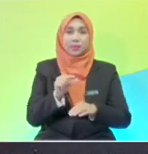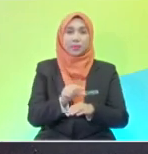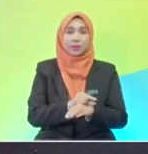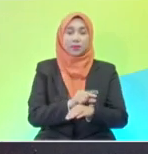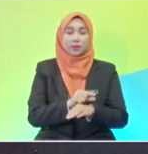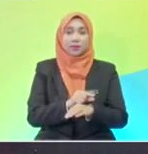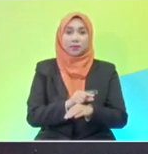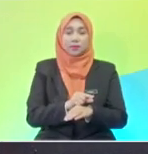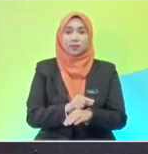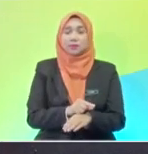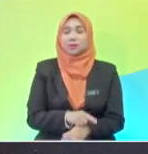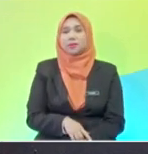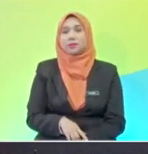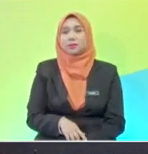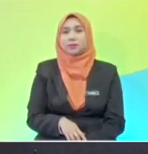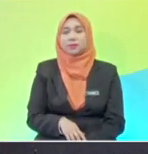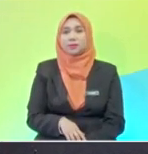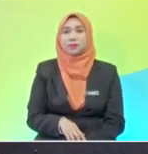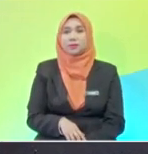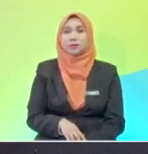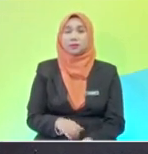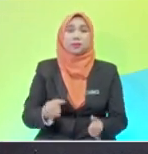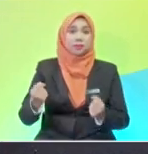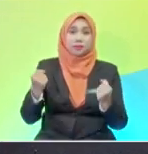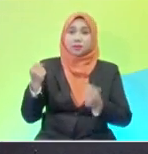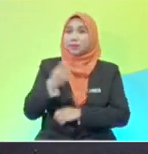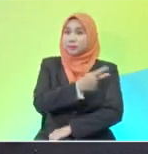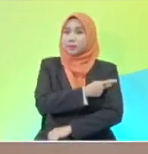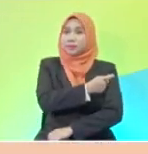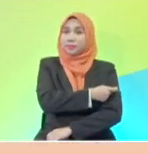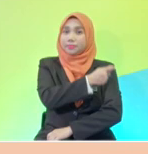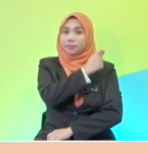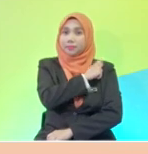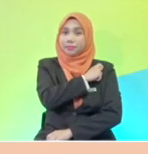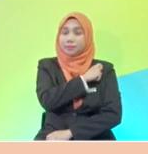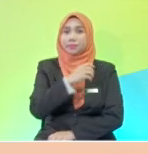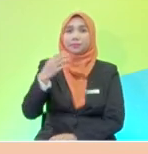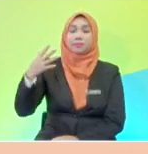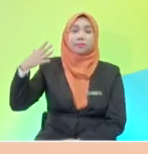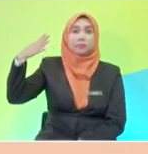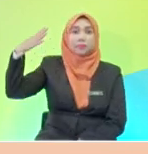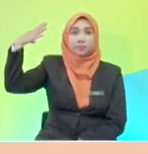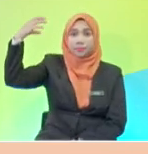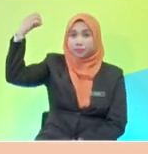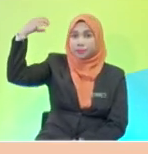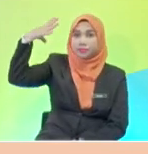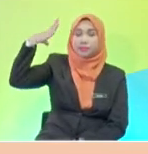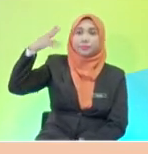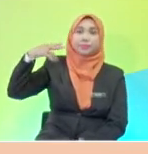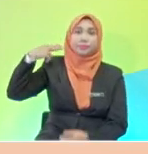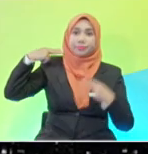sebagai pembekal kepada tenaga cahaya dan tenaga haba Mari kita tengok satu persatu